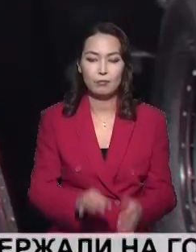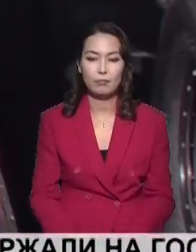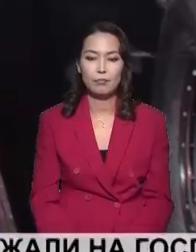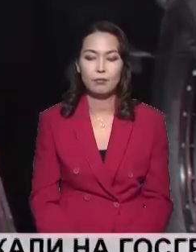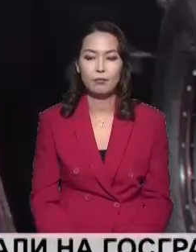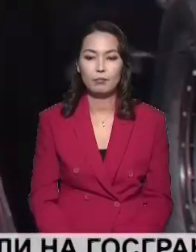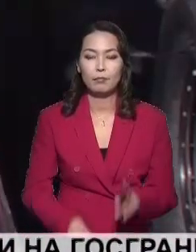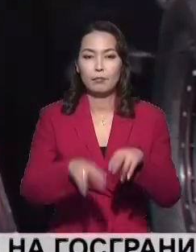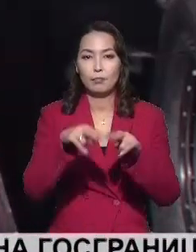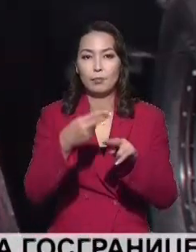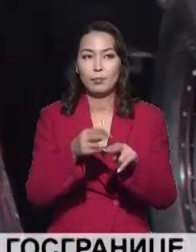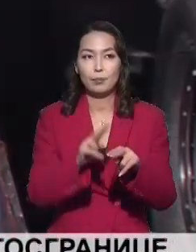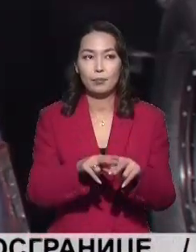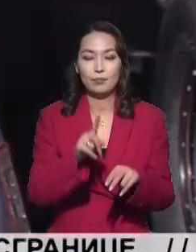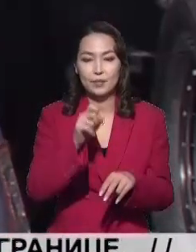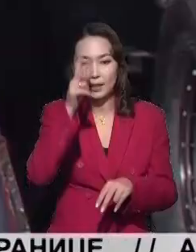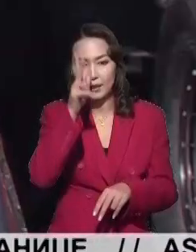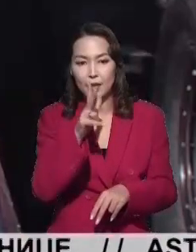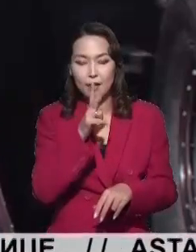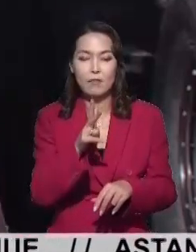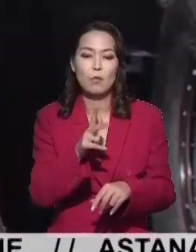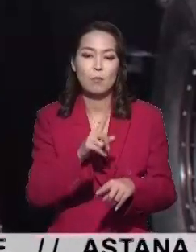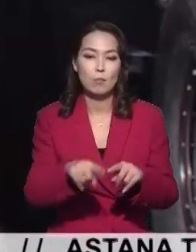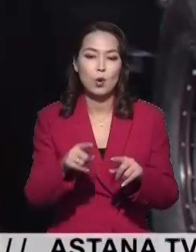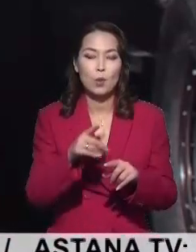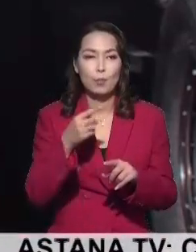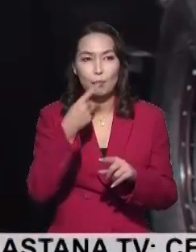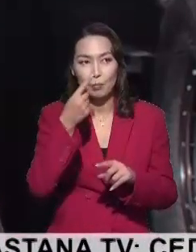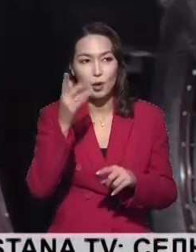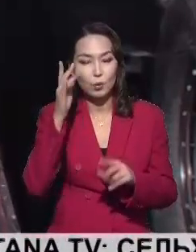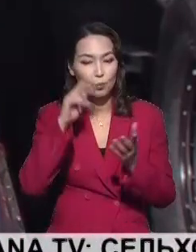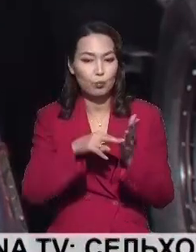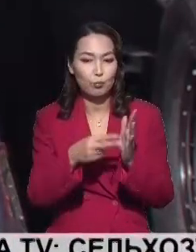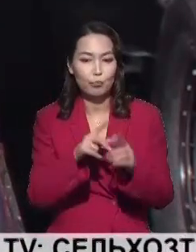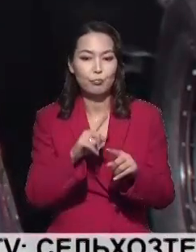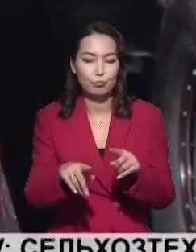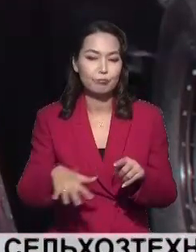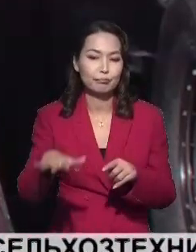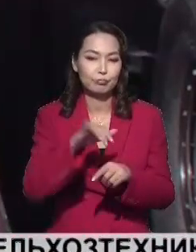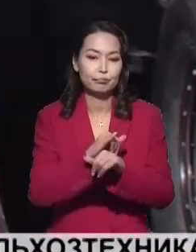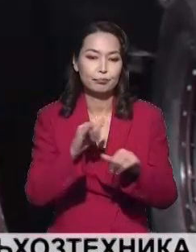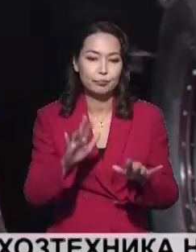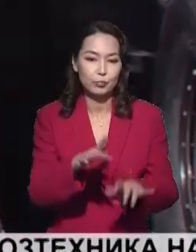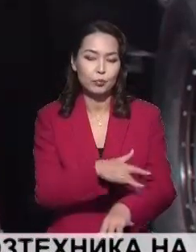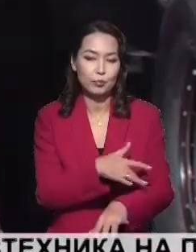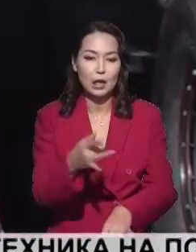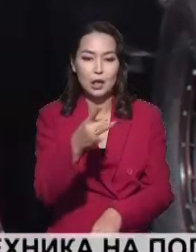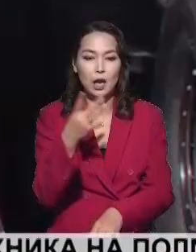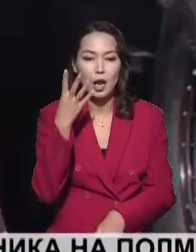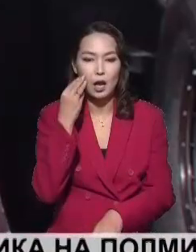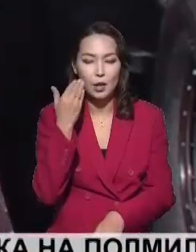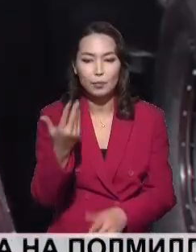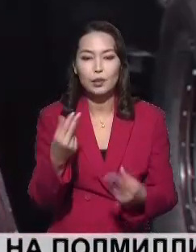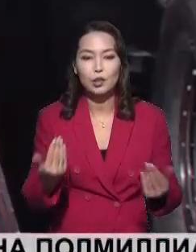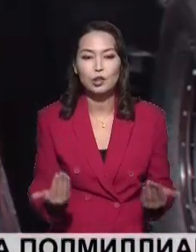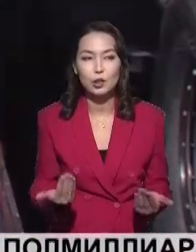Мы построили эту часть всего за 3 месяца. В ближайшем будущем планируется построить их по всей стране. Она обслуживает район Алматы, где сейчас проживает